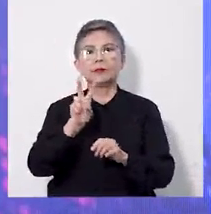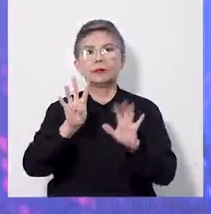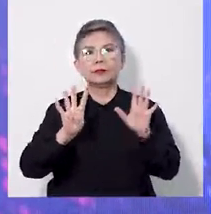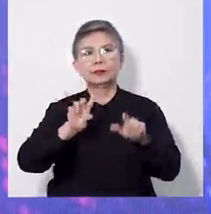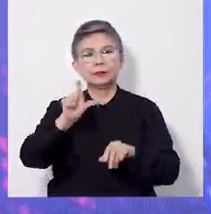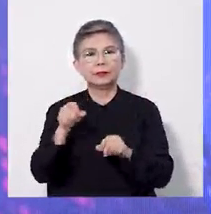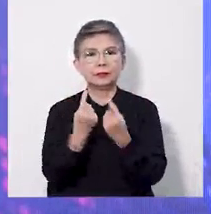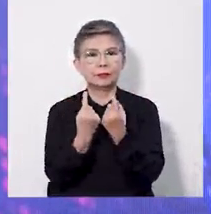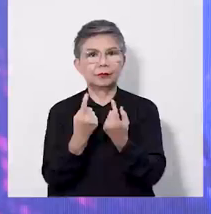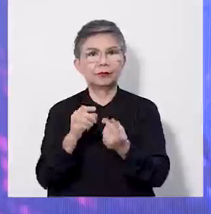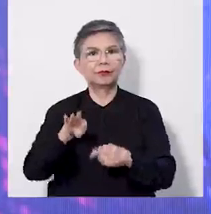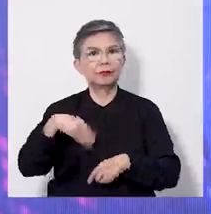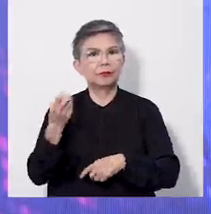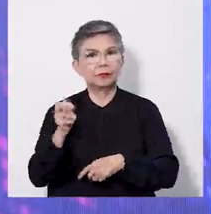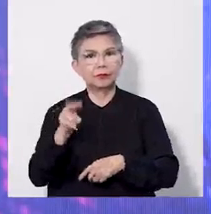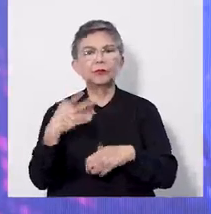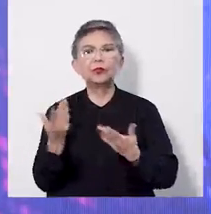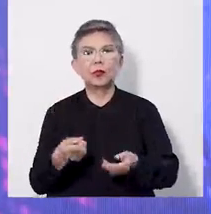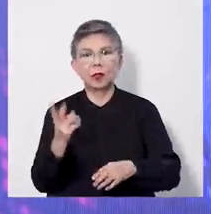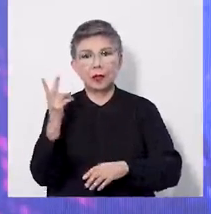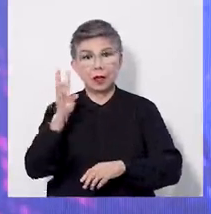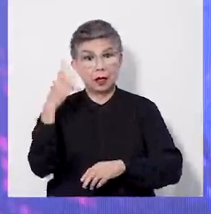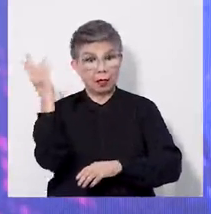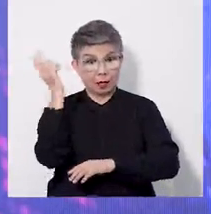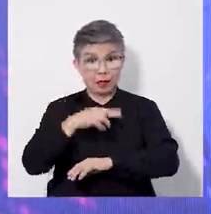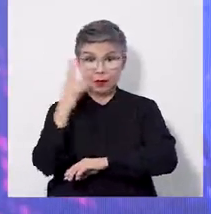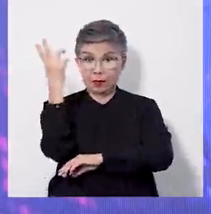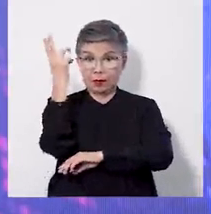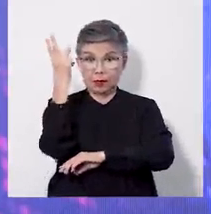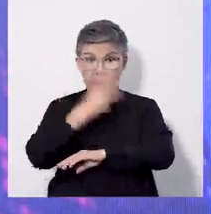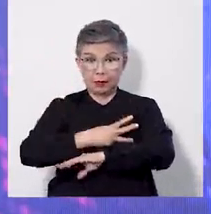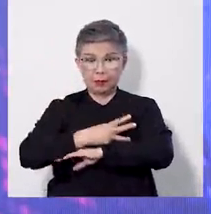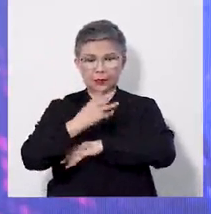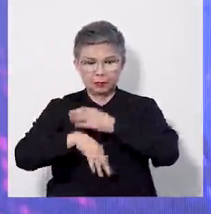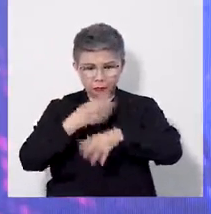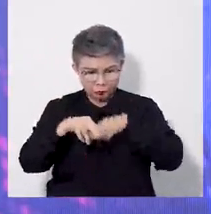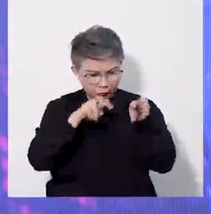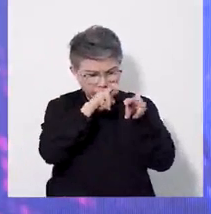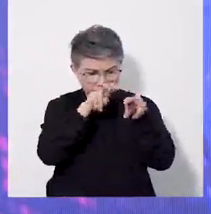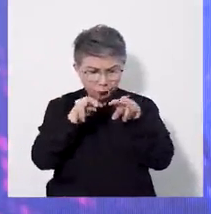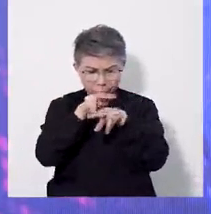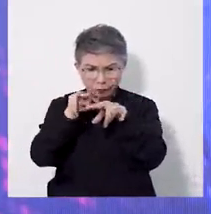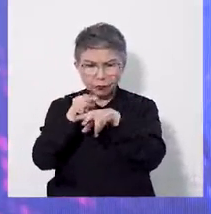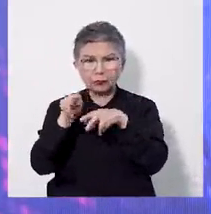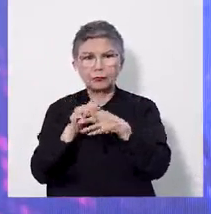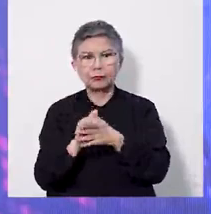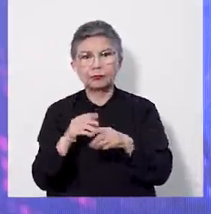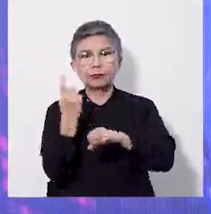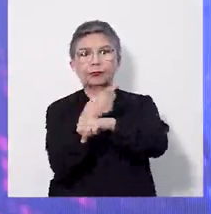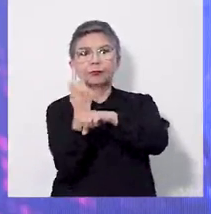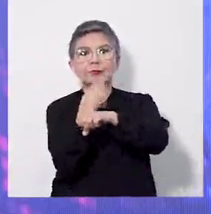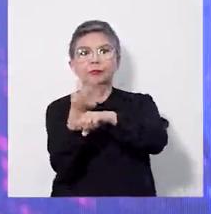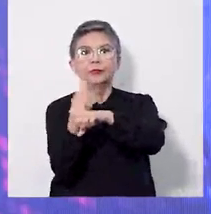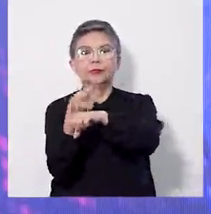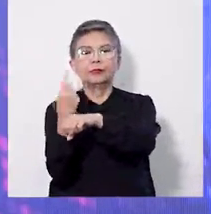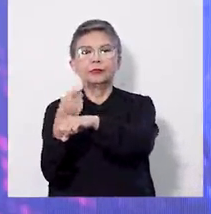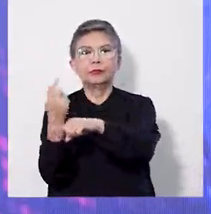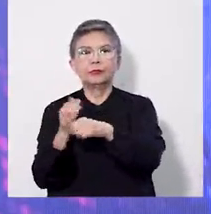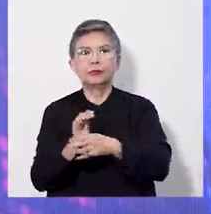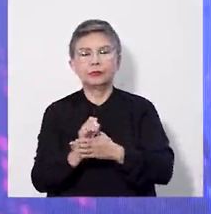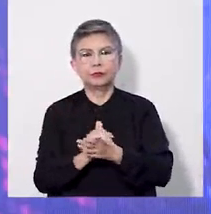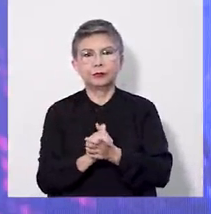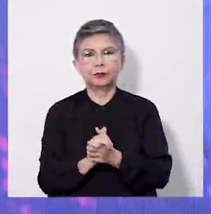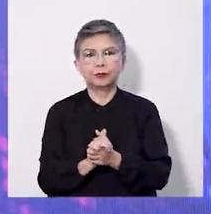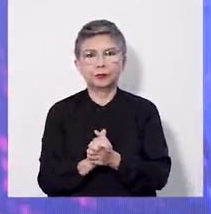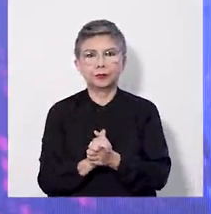November 2022 sudah memasuki hari ketiga proses pencarian helikopter jenis nbu